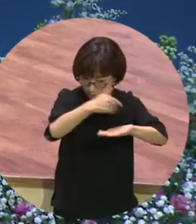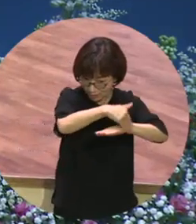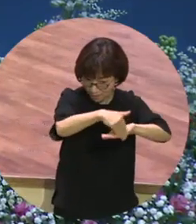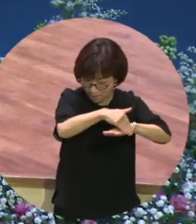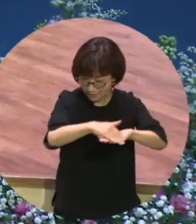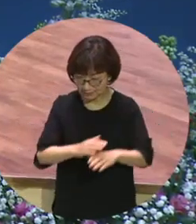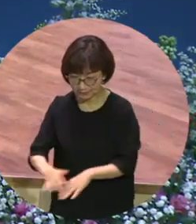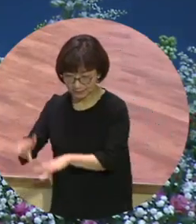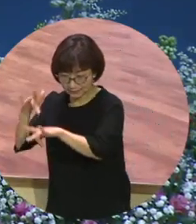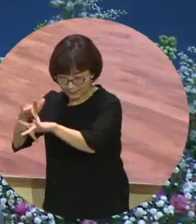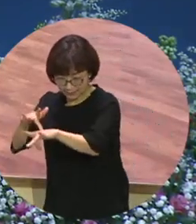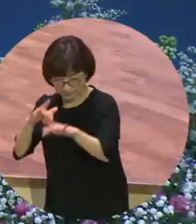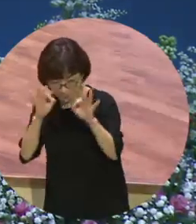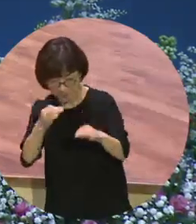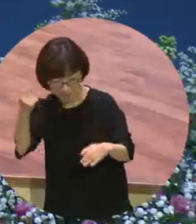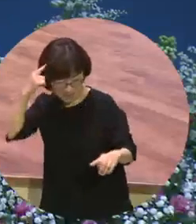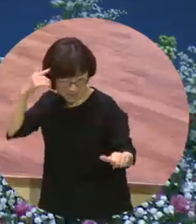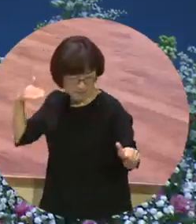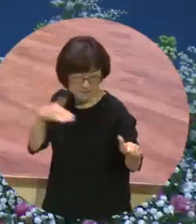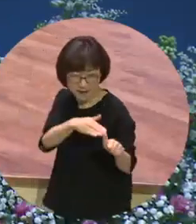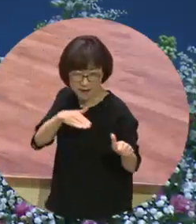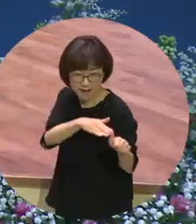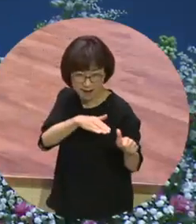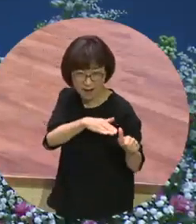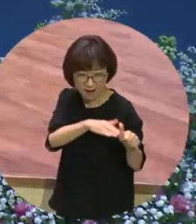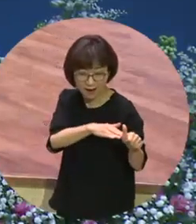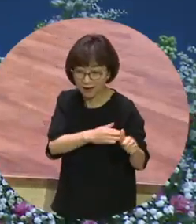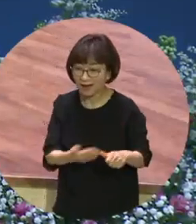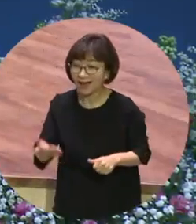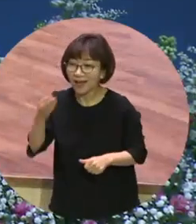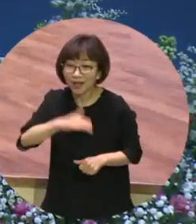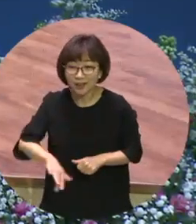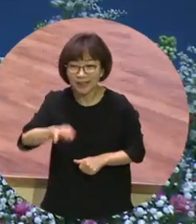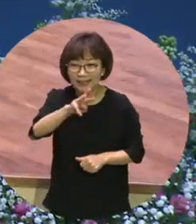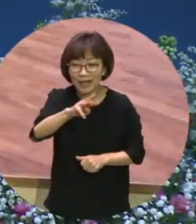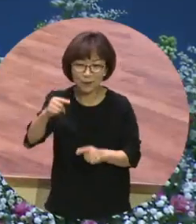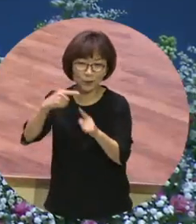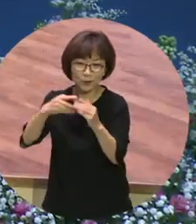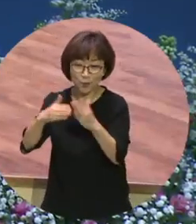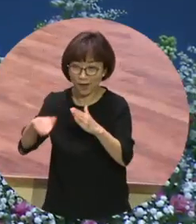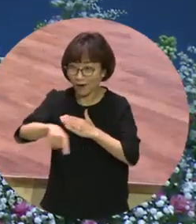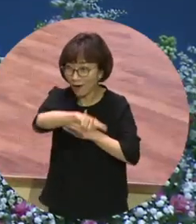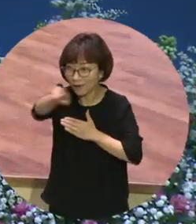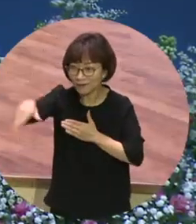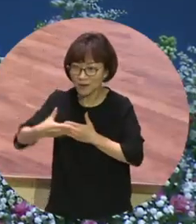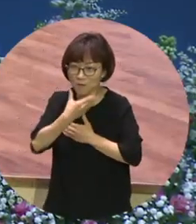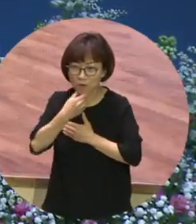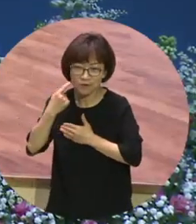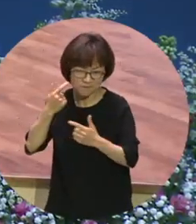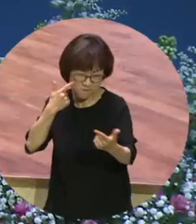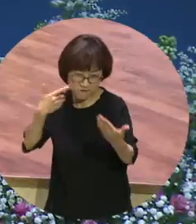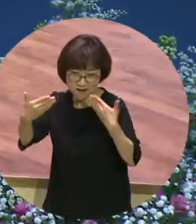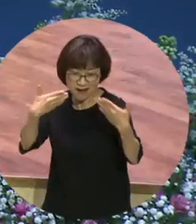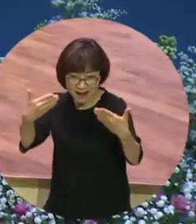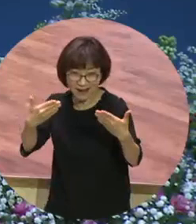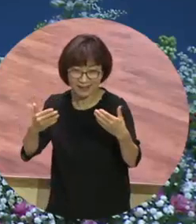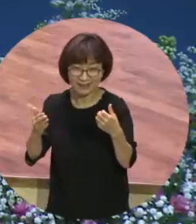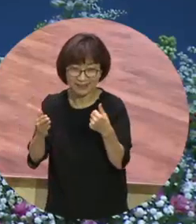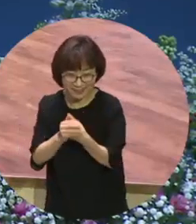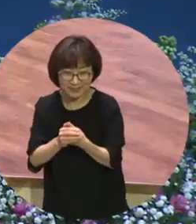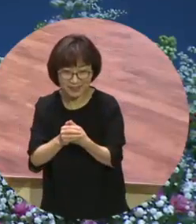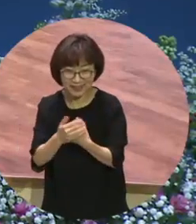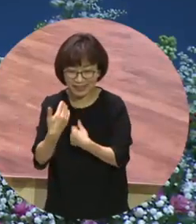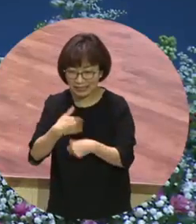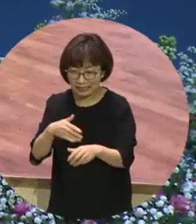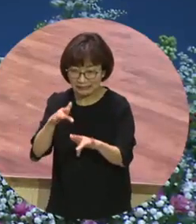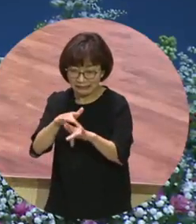엄청난 공격을 합니다. 그런데 우리 예원교회는 복음이 확실하니까 건드리려다가 꼼짝도 못하고 손발딱 묶이니까 조용히 다